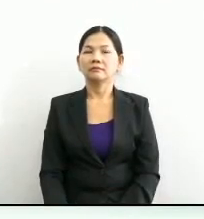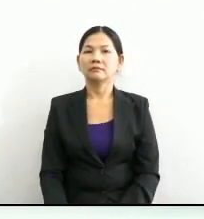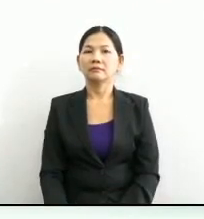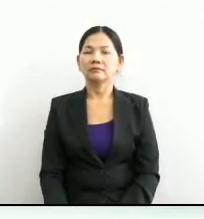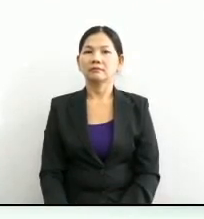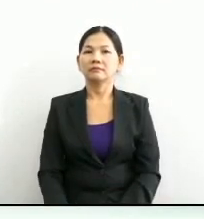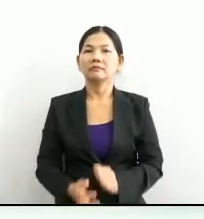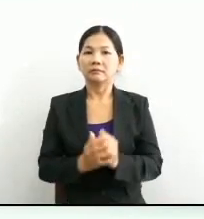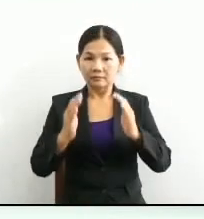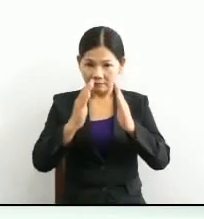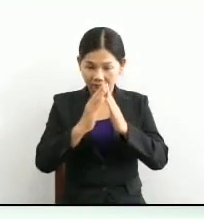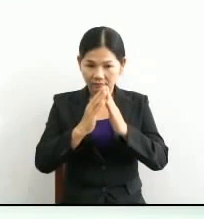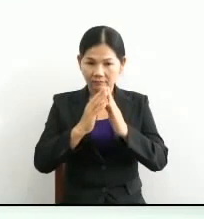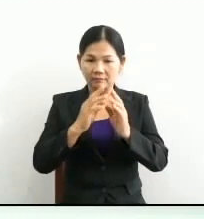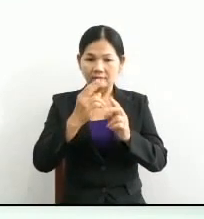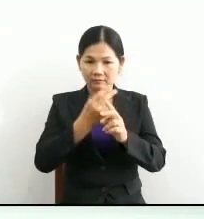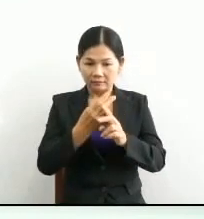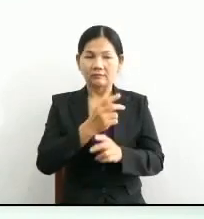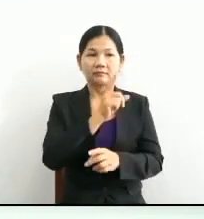mùi chỗ